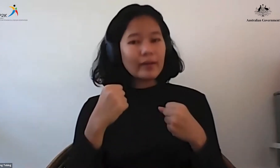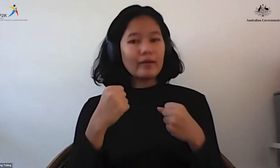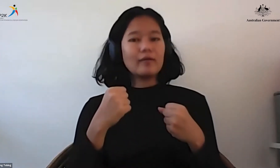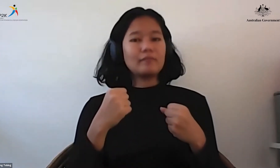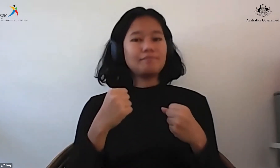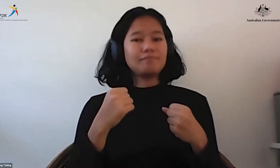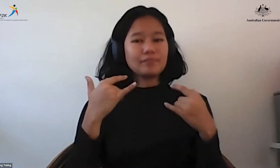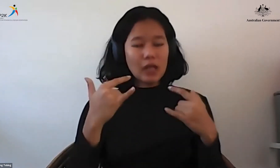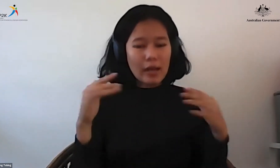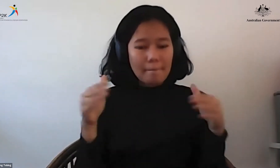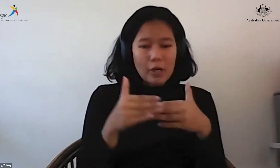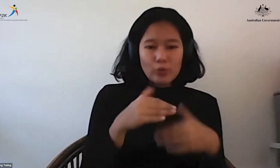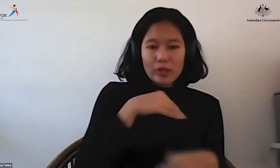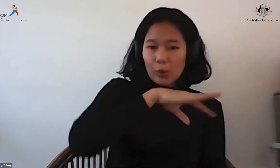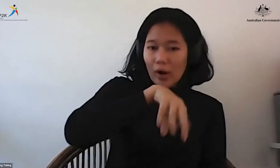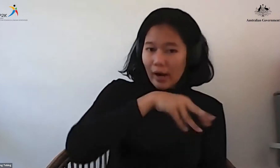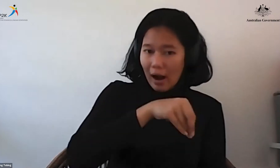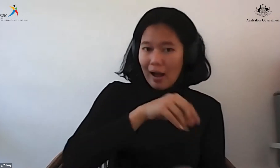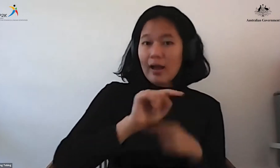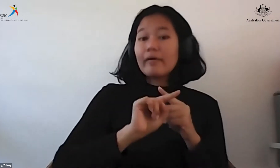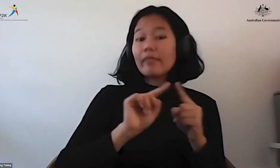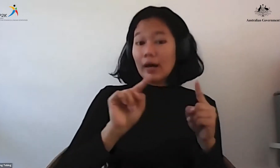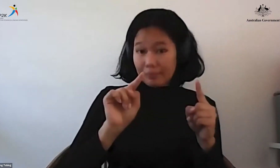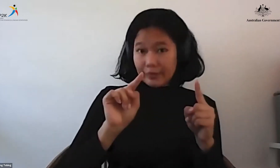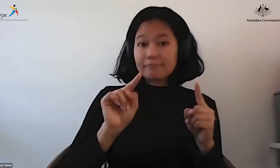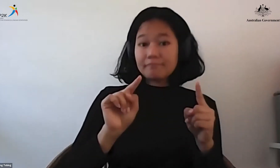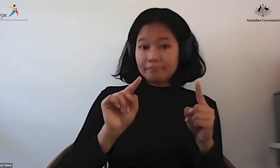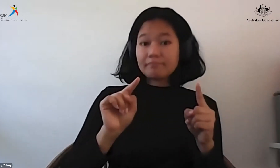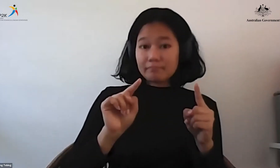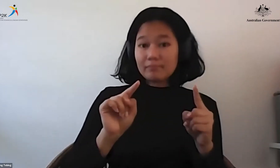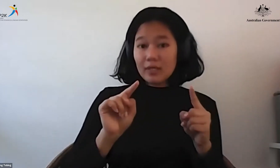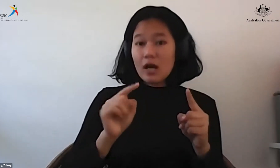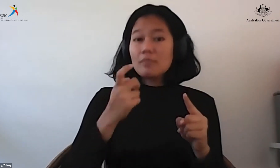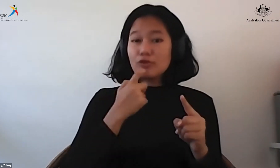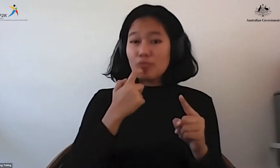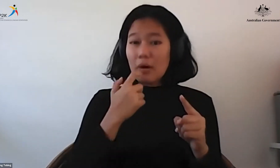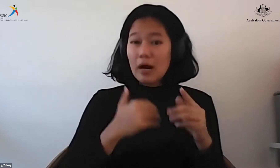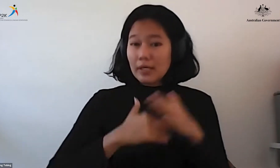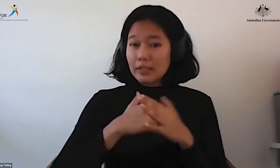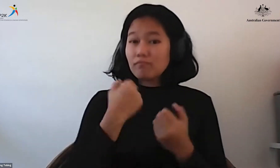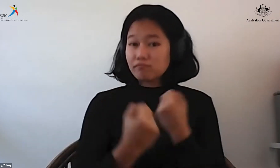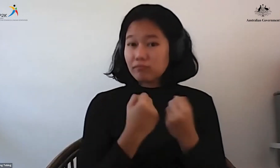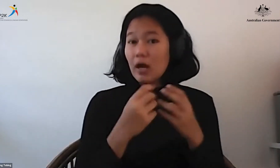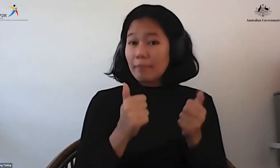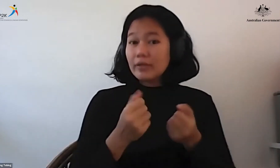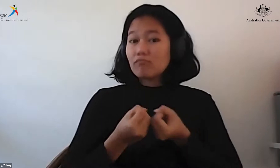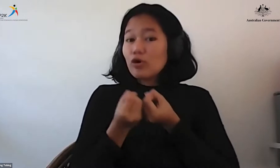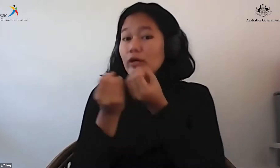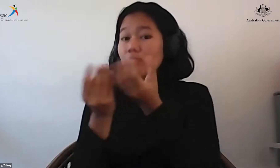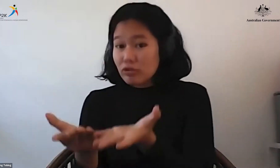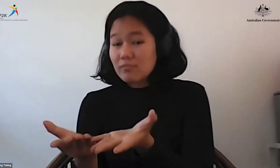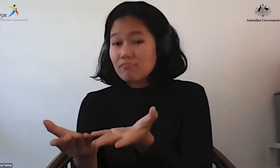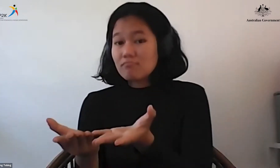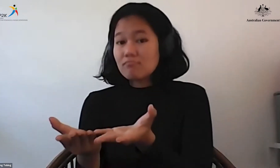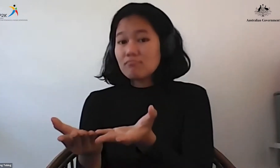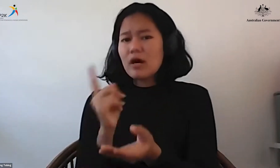berusaha melindungi keluarga kita. Tapi memang kita semaksimal mungkin kalau kita bisa memberikan kontribusi yang lebih. Kadang-kadang kalau